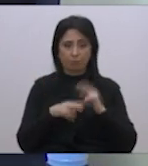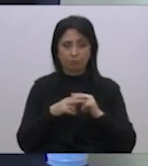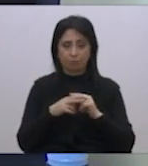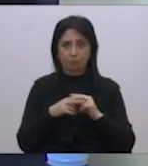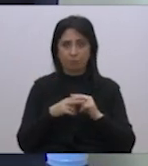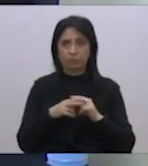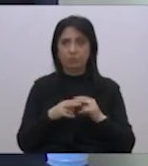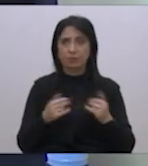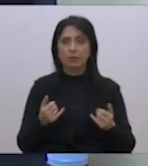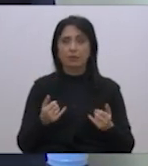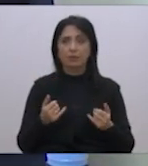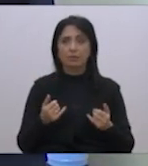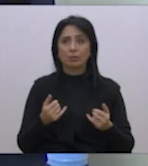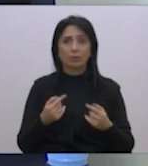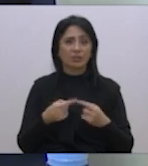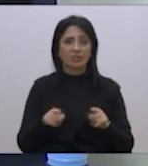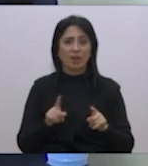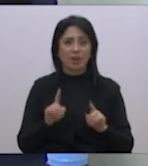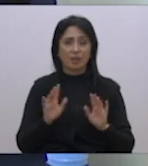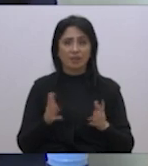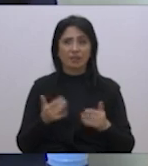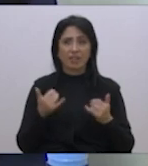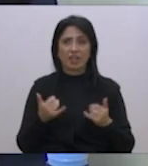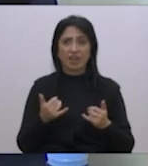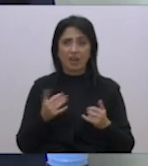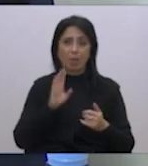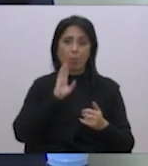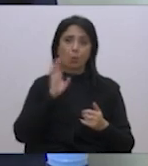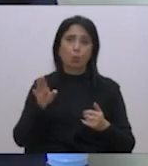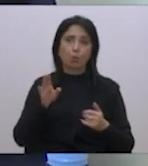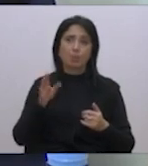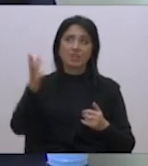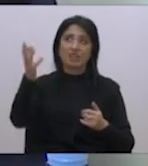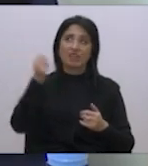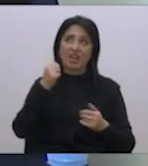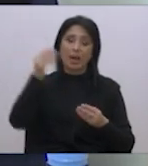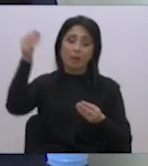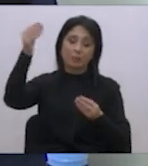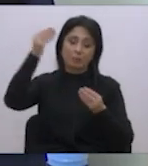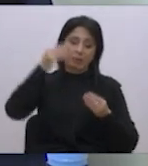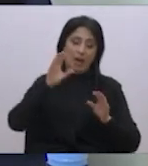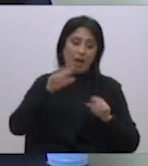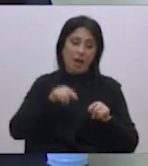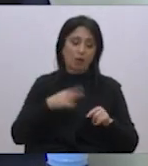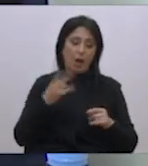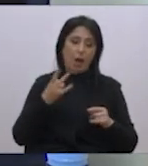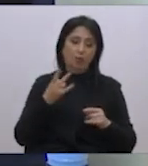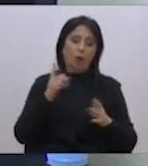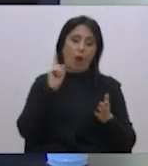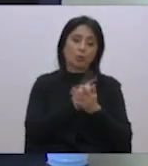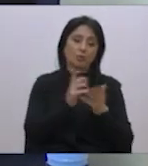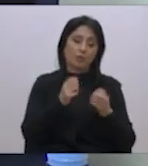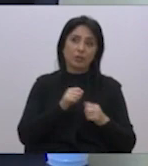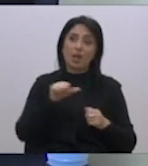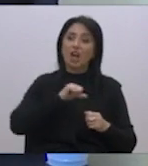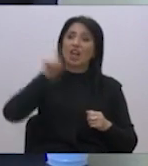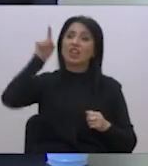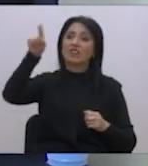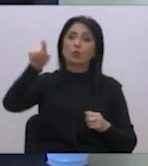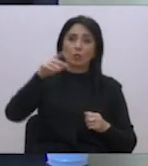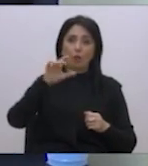ego. Ehla, suscoara mahteba, ehla, Bruselidan, vigrebt, canone, slumei, ce n-a ucilebda, da, tunda mi ego, tuton arax mi